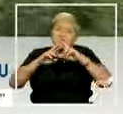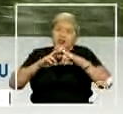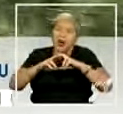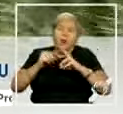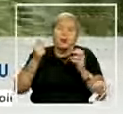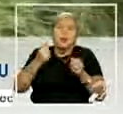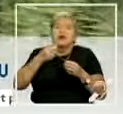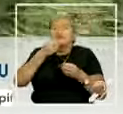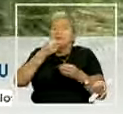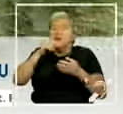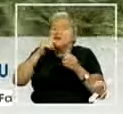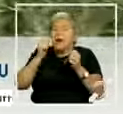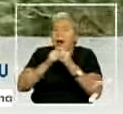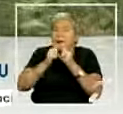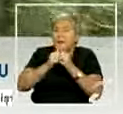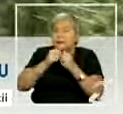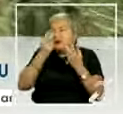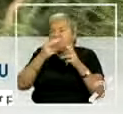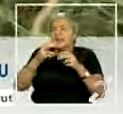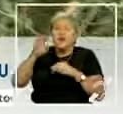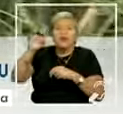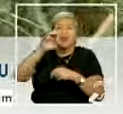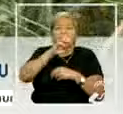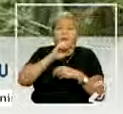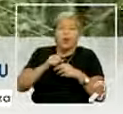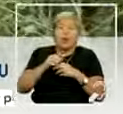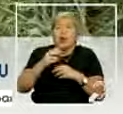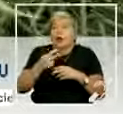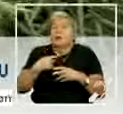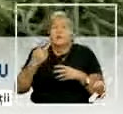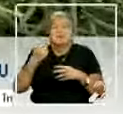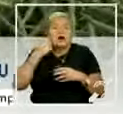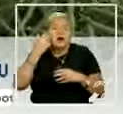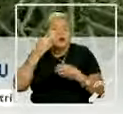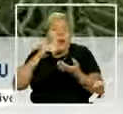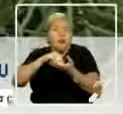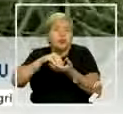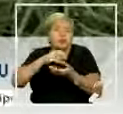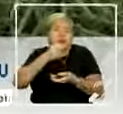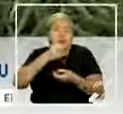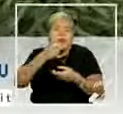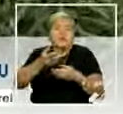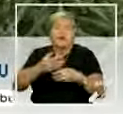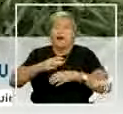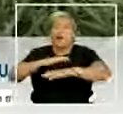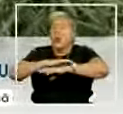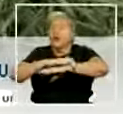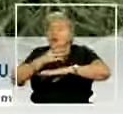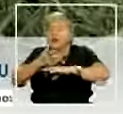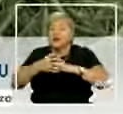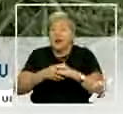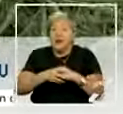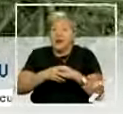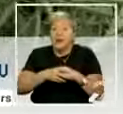alta, funcție de epoca de semănat, de condițiile care au apărut după aceea. Este o